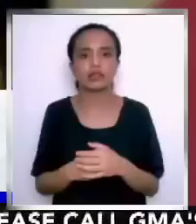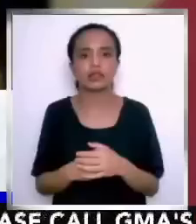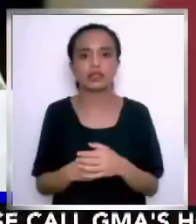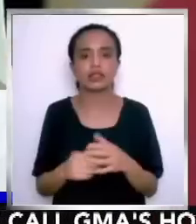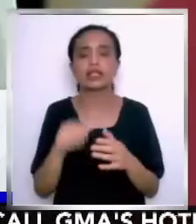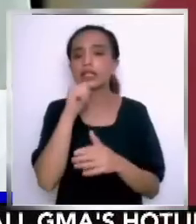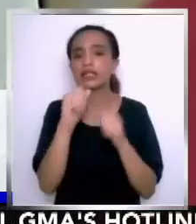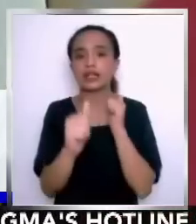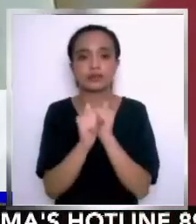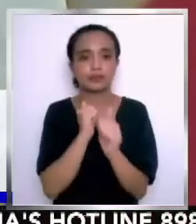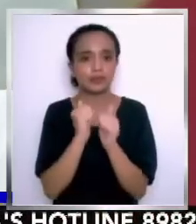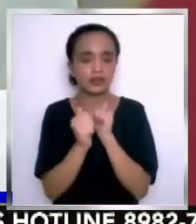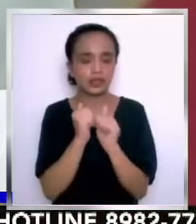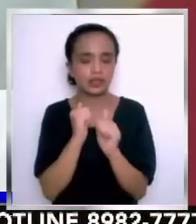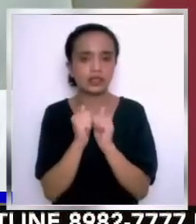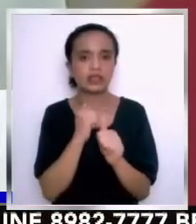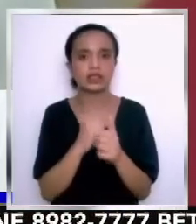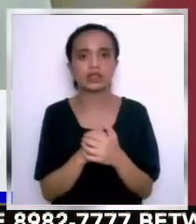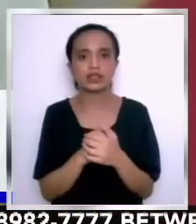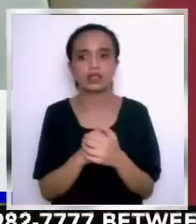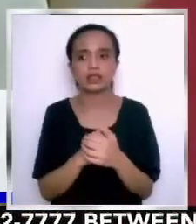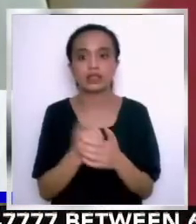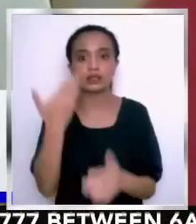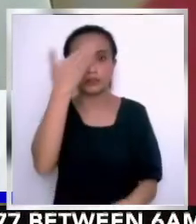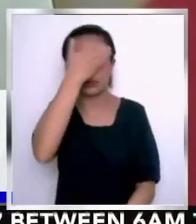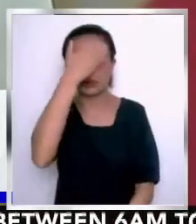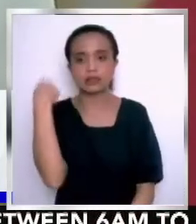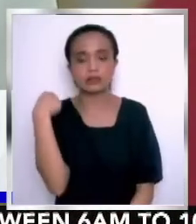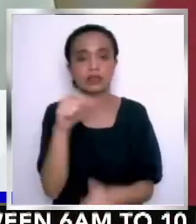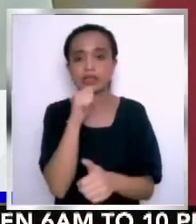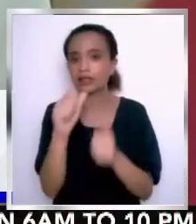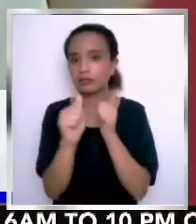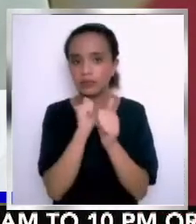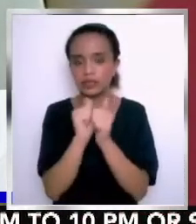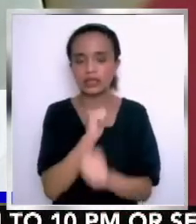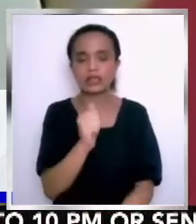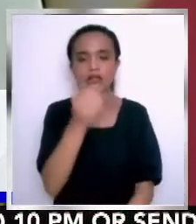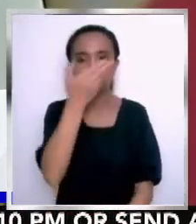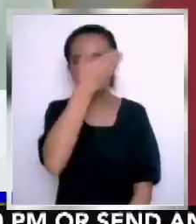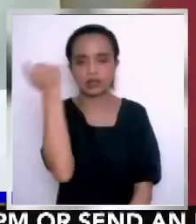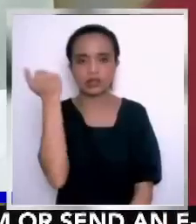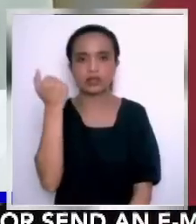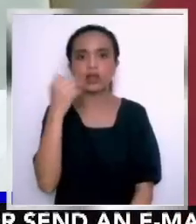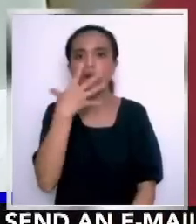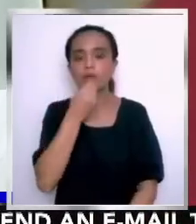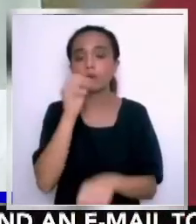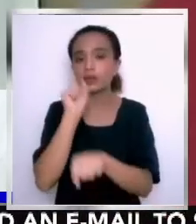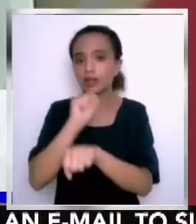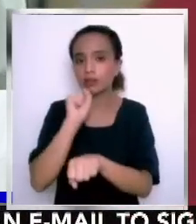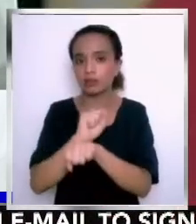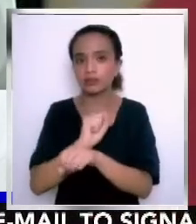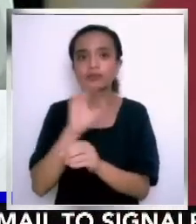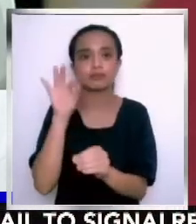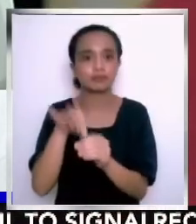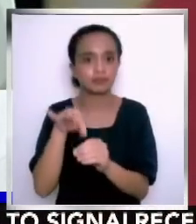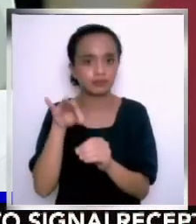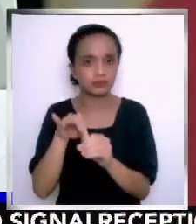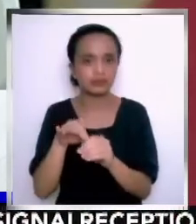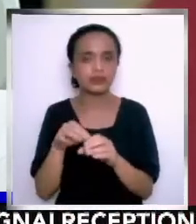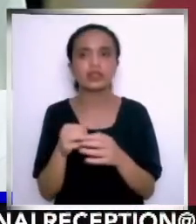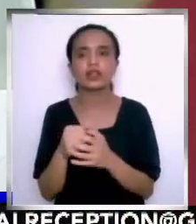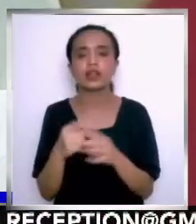ito na kinalimutan natin yung ating mga election workers. Babalikan natin